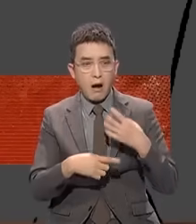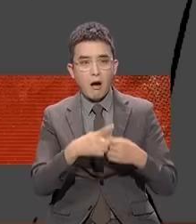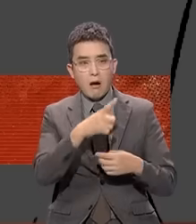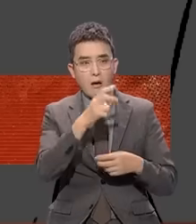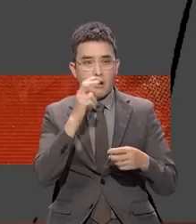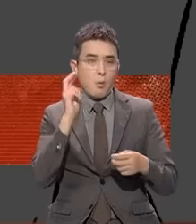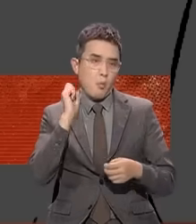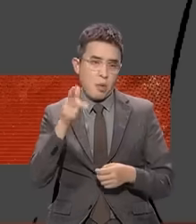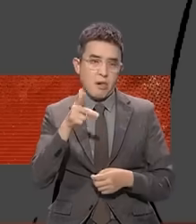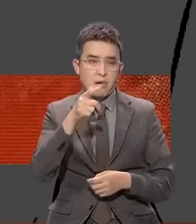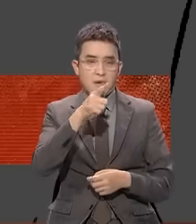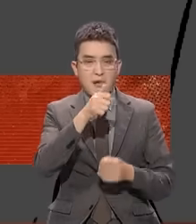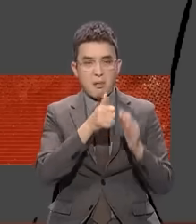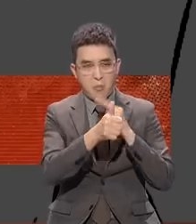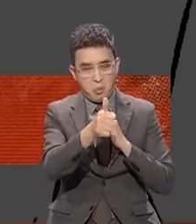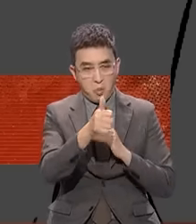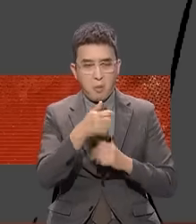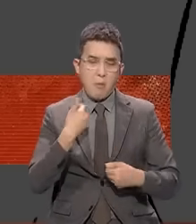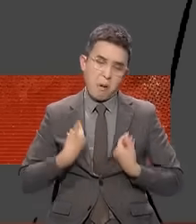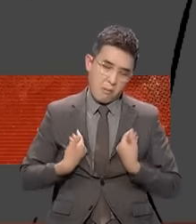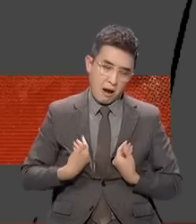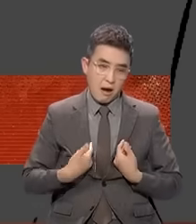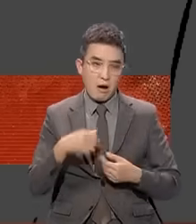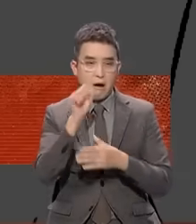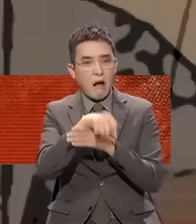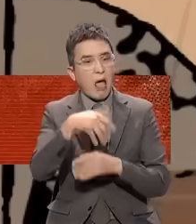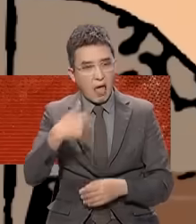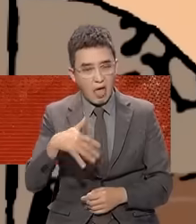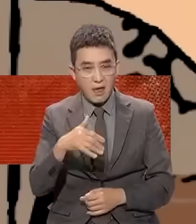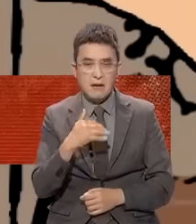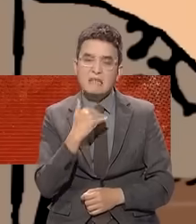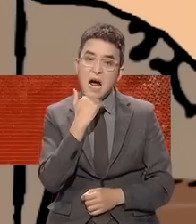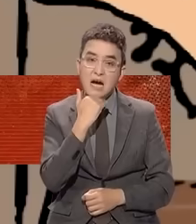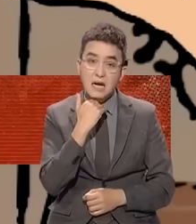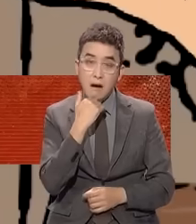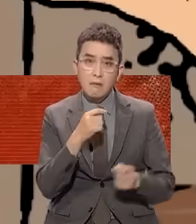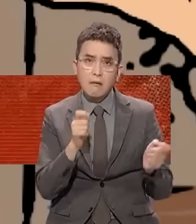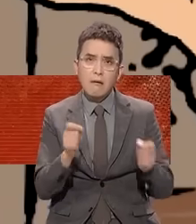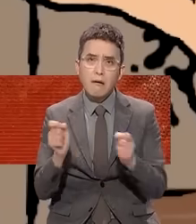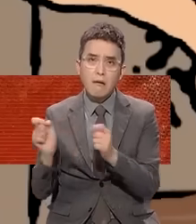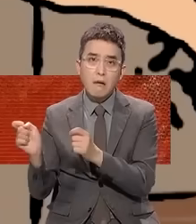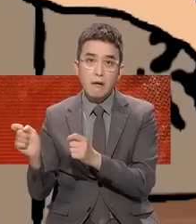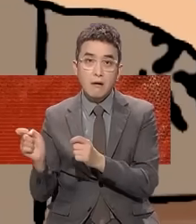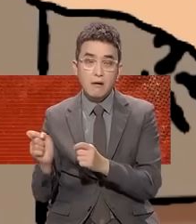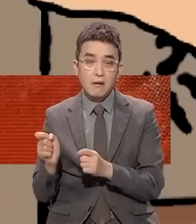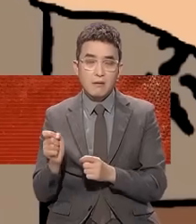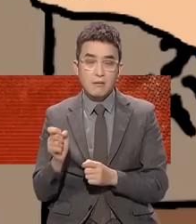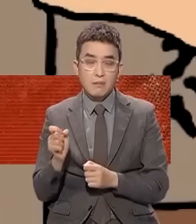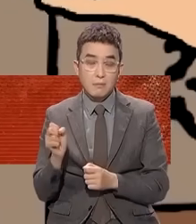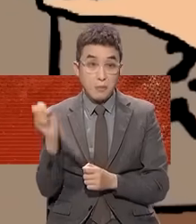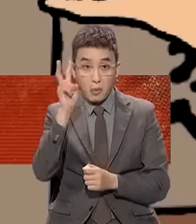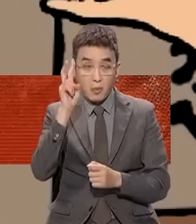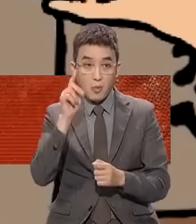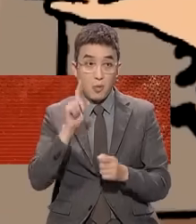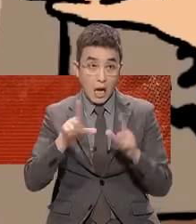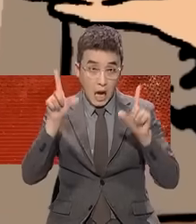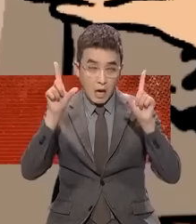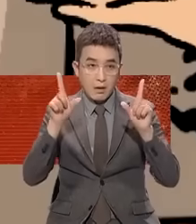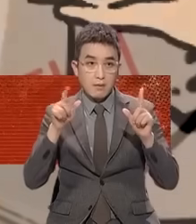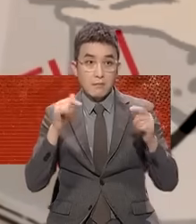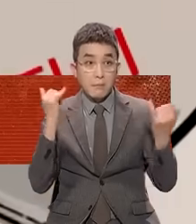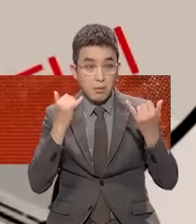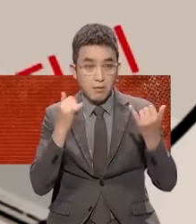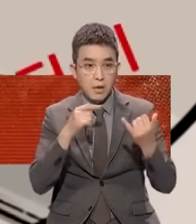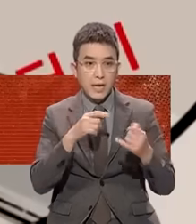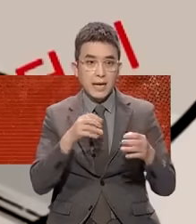된다. 대표님이 손님하고 나가셨다. 조금만 기다려달라 이런 반응이었다고 합니다. 또 어떤 날은 은행 마감 시간 전에 입금해